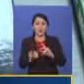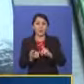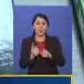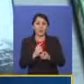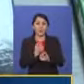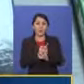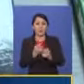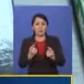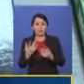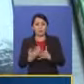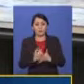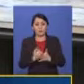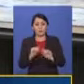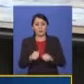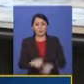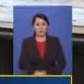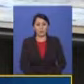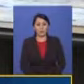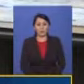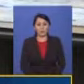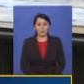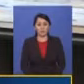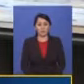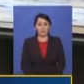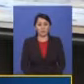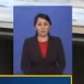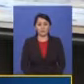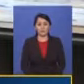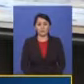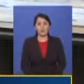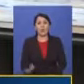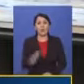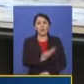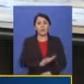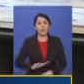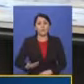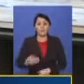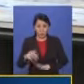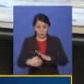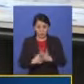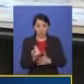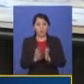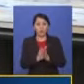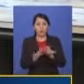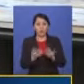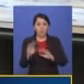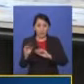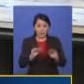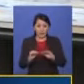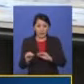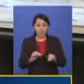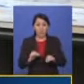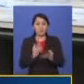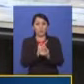оқырмандар үшін енді қолжетімді. Каждый квартал проводится открытый просмотр книг. Біз әр 90 сайын жаңа кітаптар көрмесін құрып,